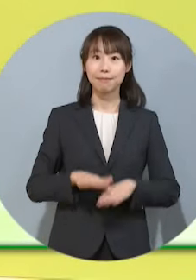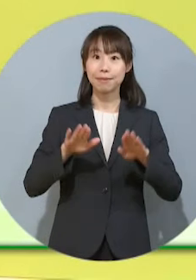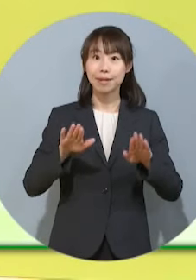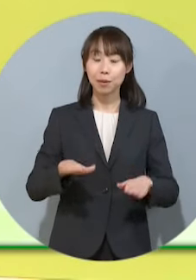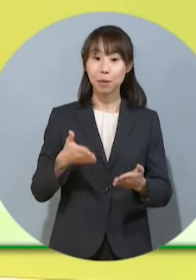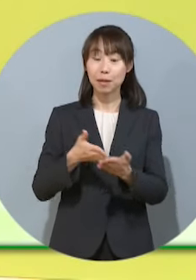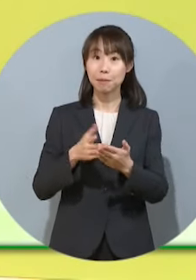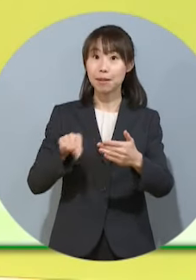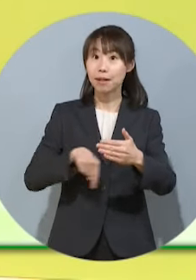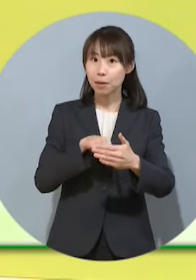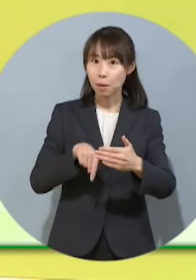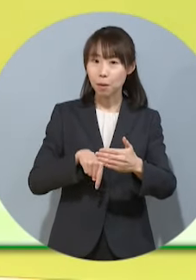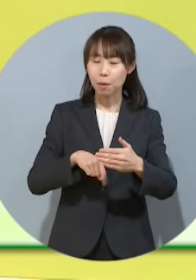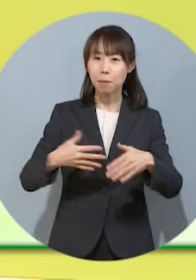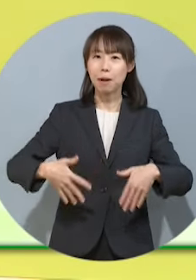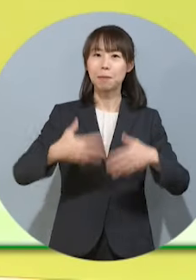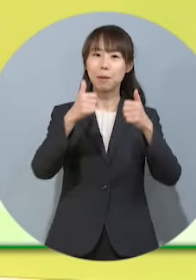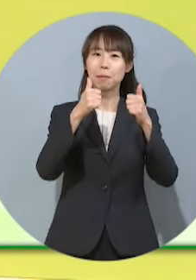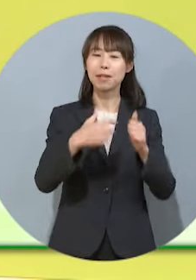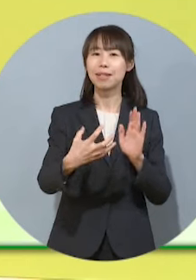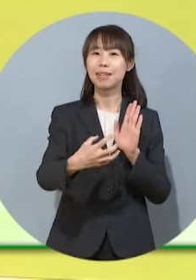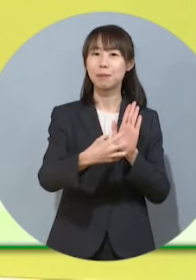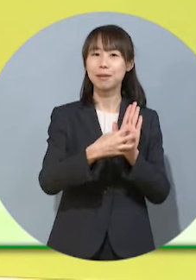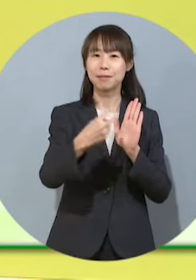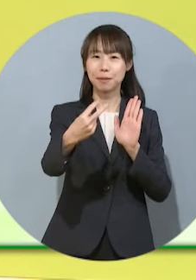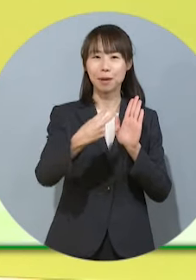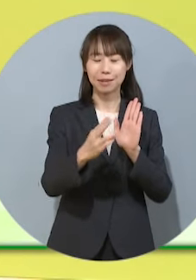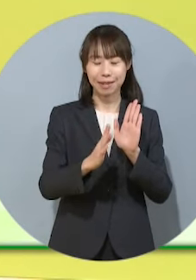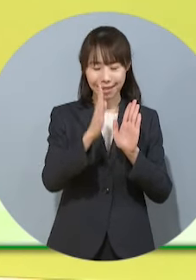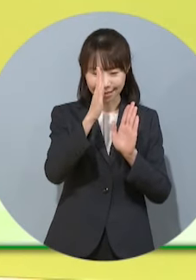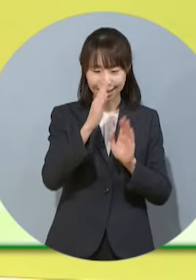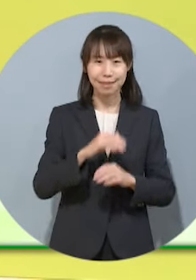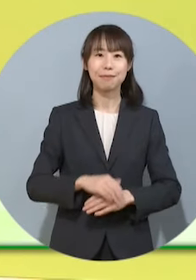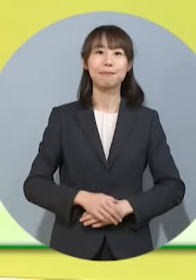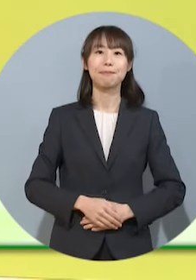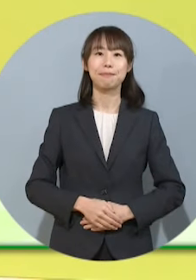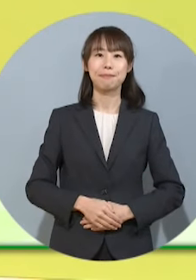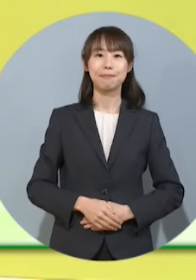今日お伝えした内容は番組のホームページにアップしていますのでご活用